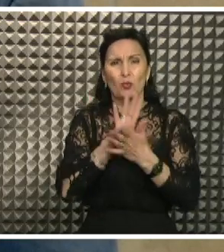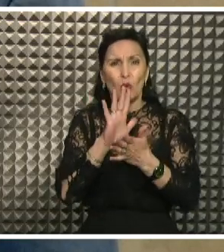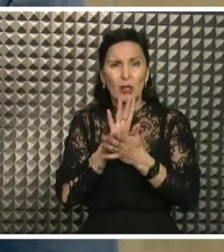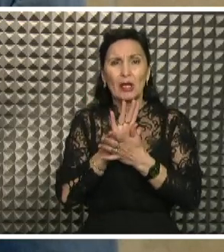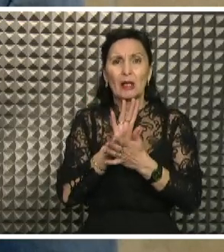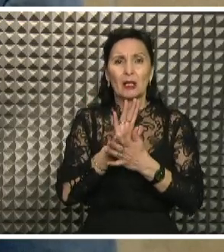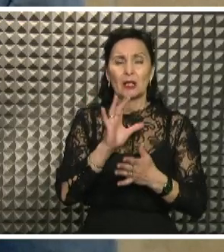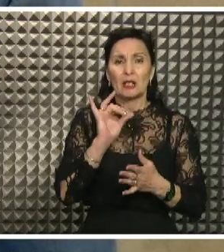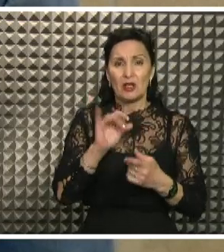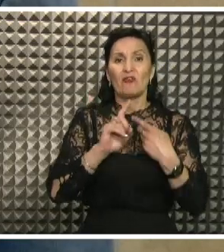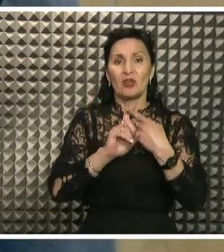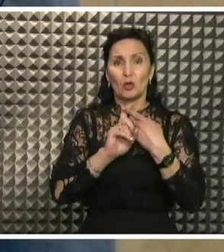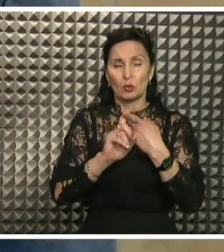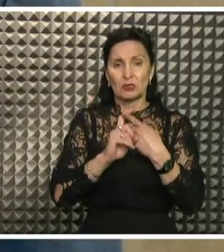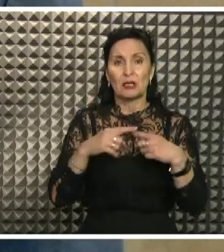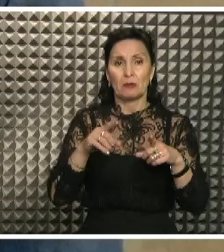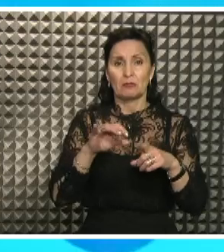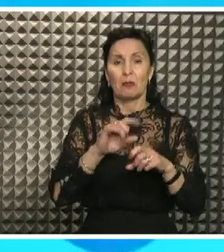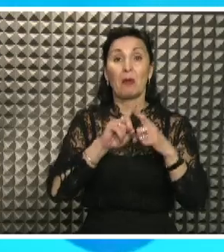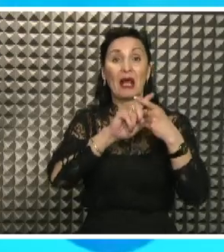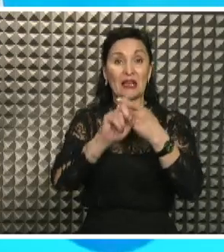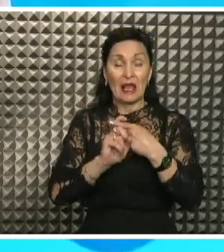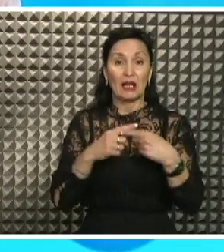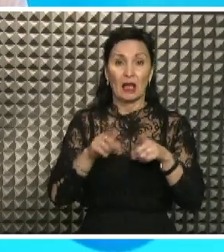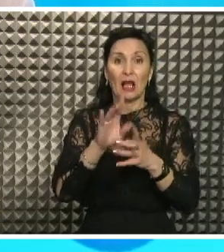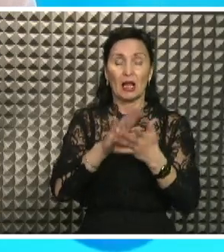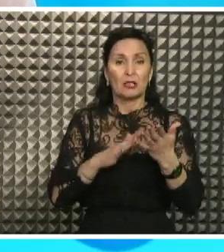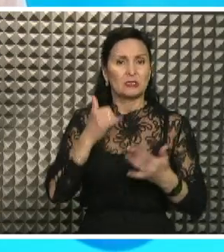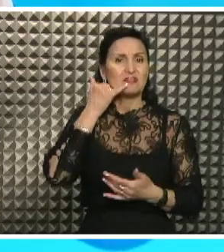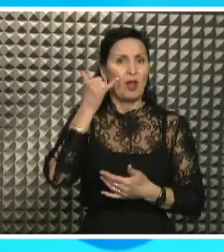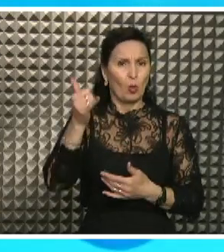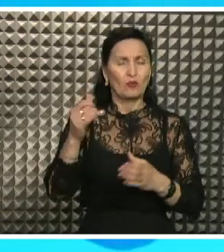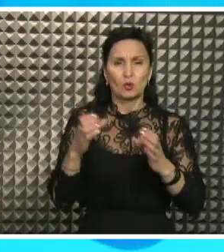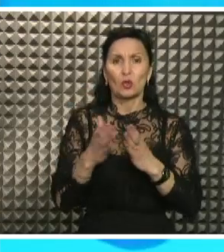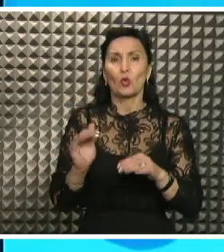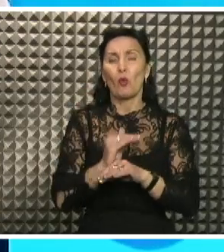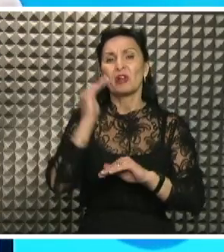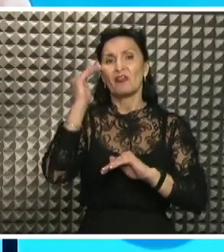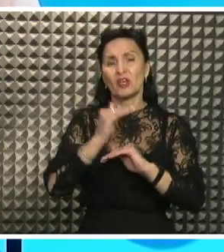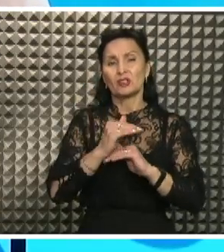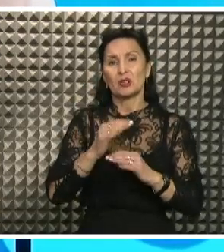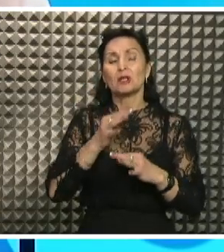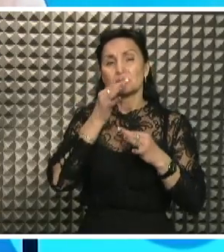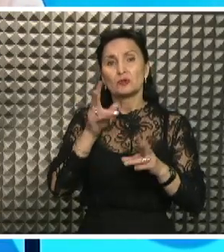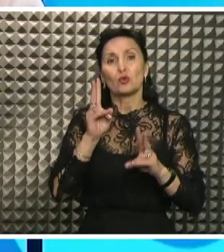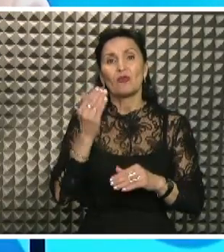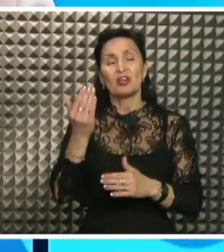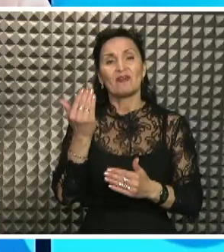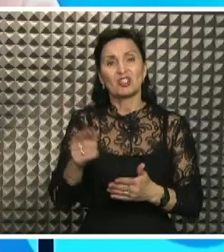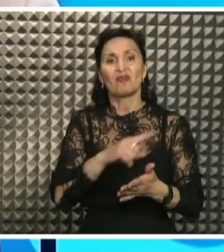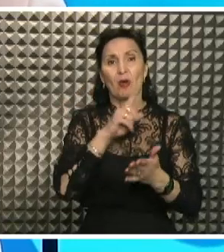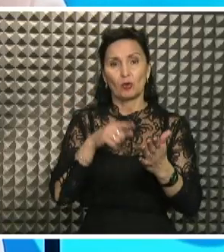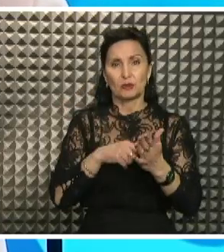как раз такие вирусы, бактерии и так далее. Давайте сейчас спасибо, у нас Евгений звонок Евгений. В студии. Угу. Добрый вечер, представьтесь, пожалуйста, и ваш вопрос.